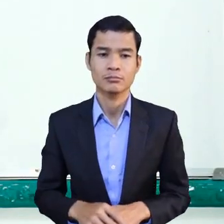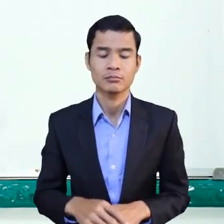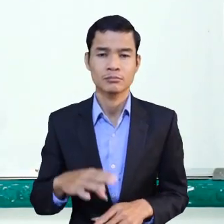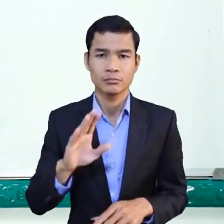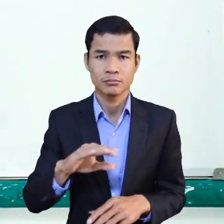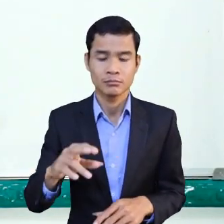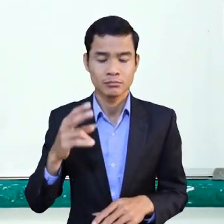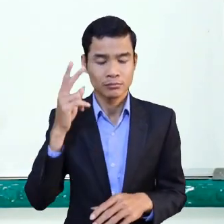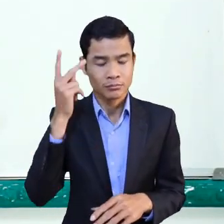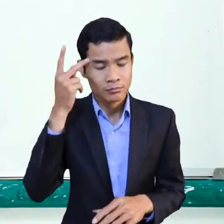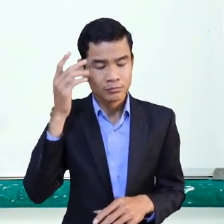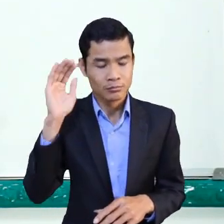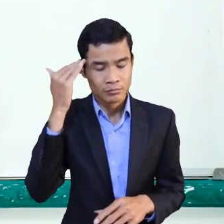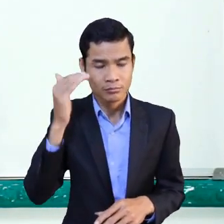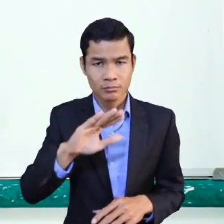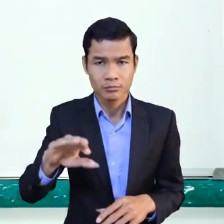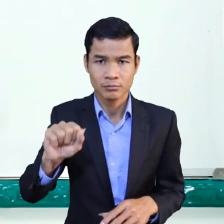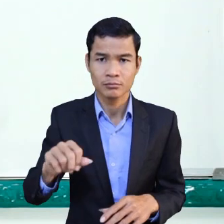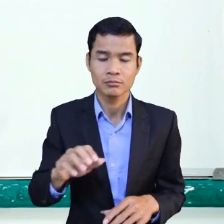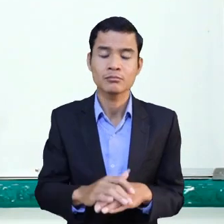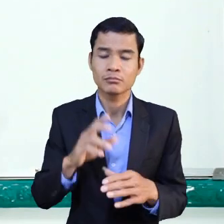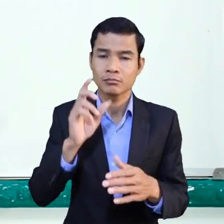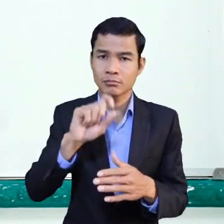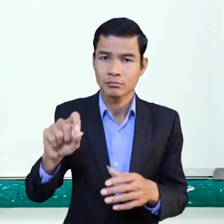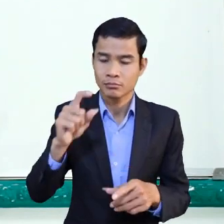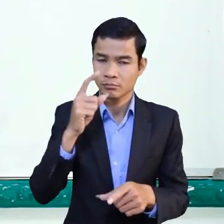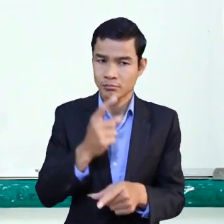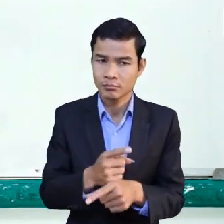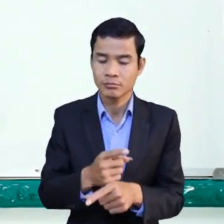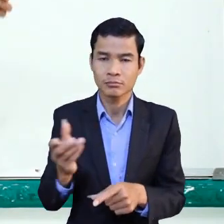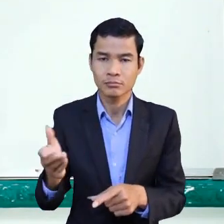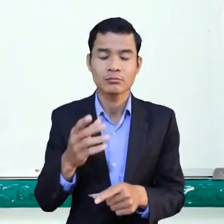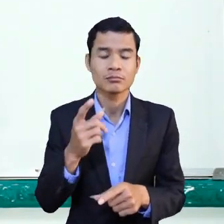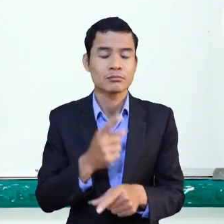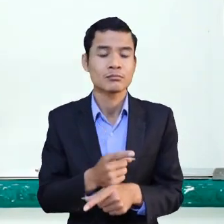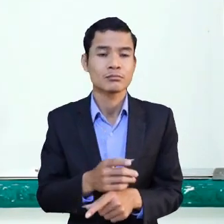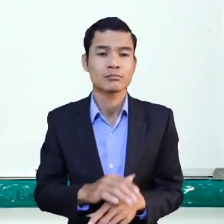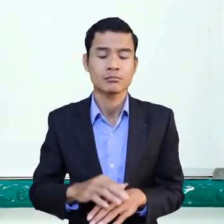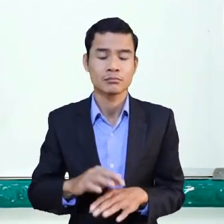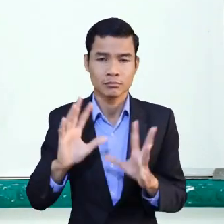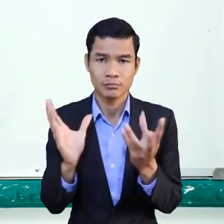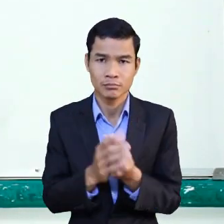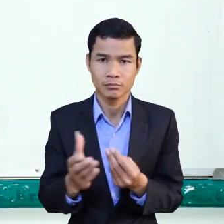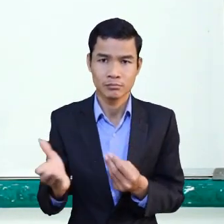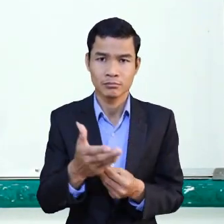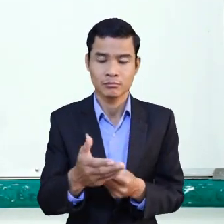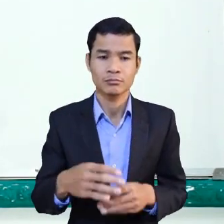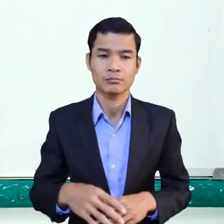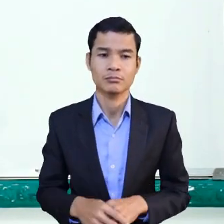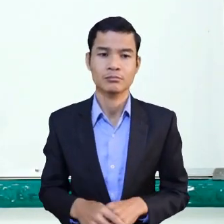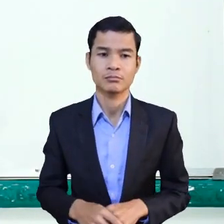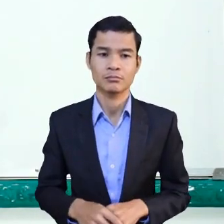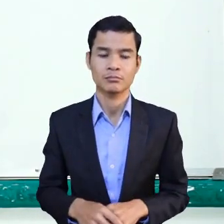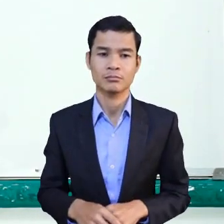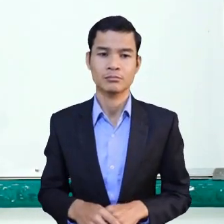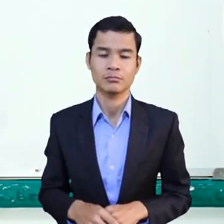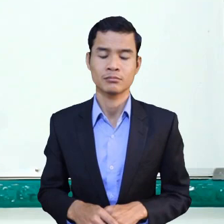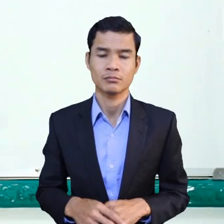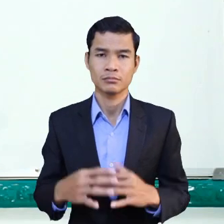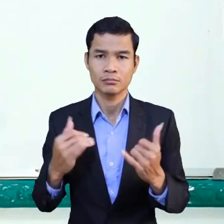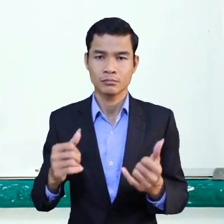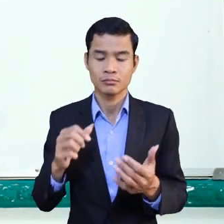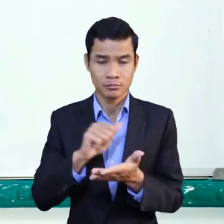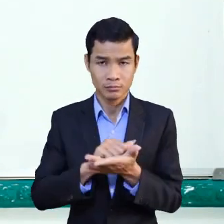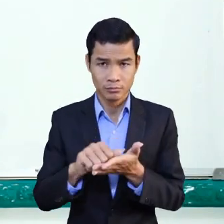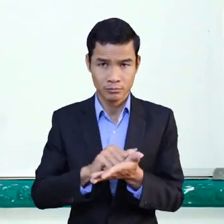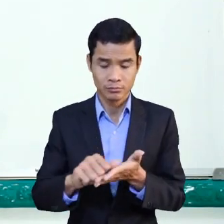ចាអ្នកគ្រូសង្ឃឹមនឹងជឿជាក់ថាកូនកូនប្រកាសជាសរសេរបានចាត្រឹមត្រូវទាំងអស់គ្នាណាឥឡូវកូនលុ